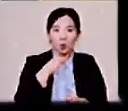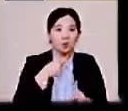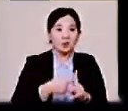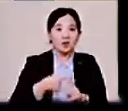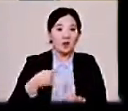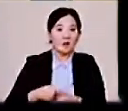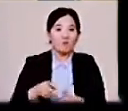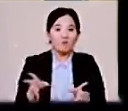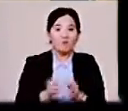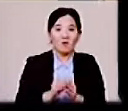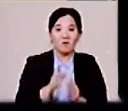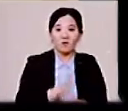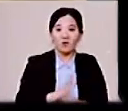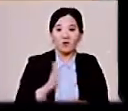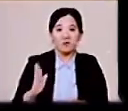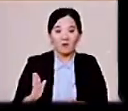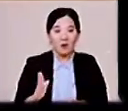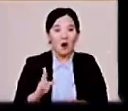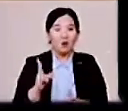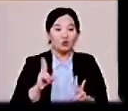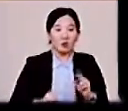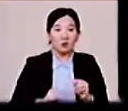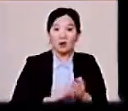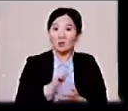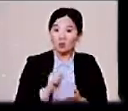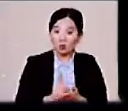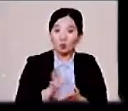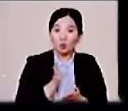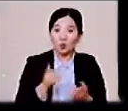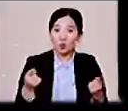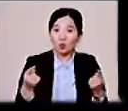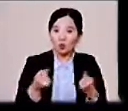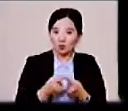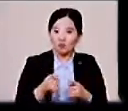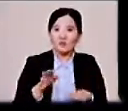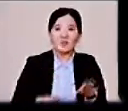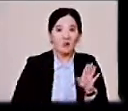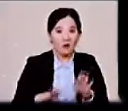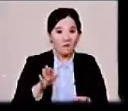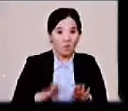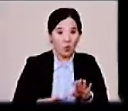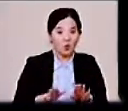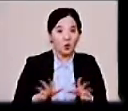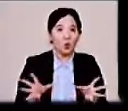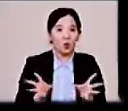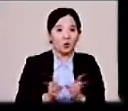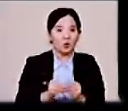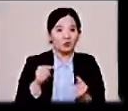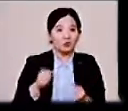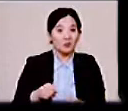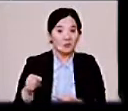вещества абы-кабы, а должно быть точное весовое соотношение.